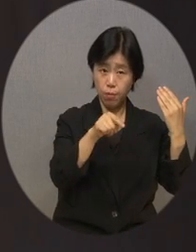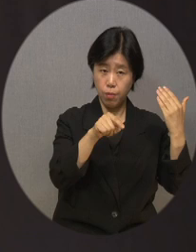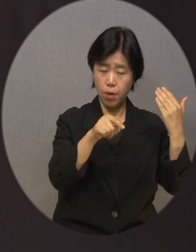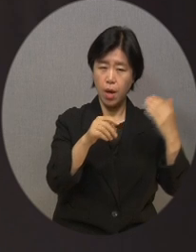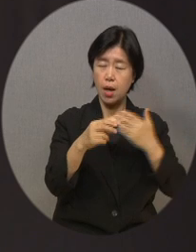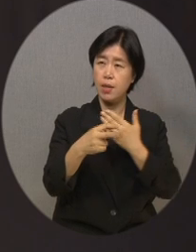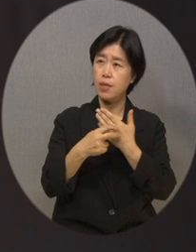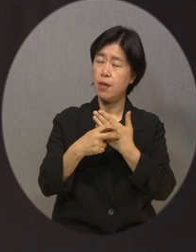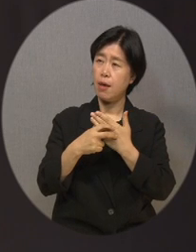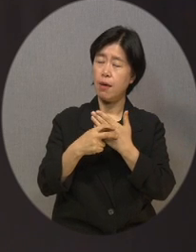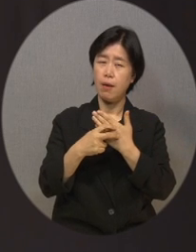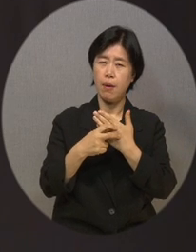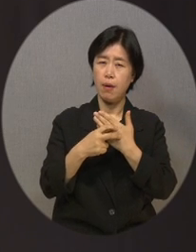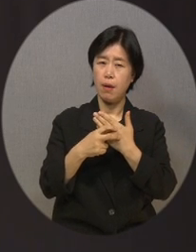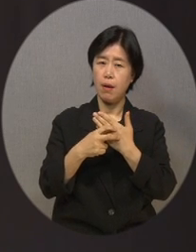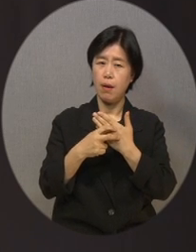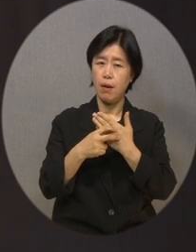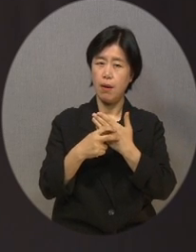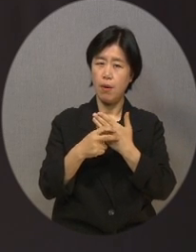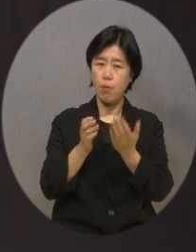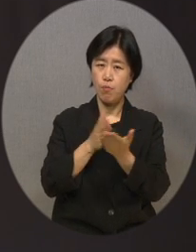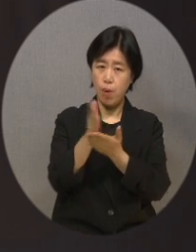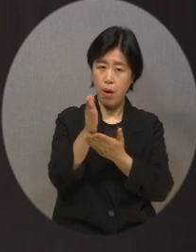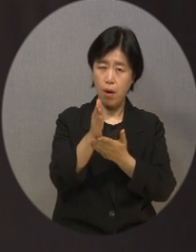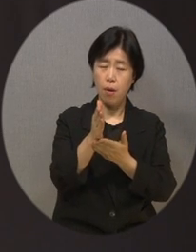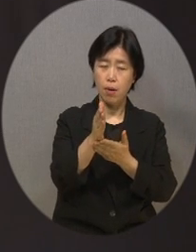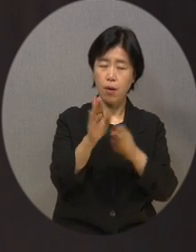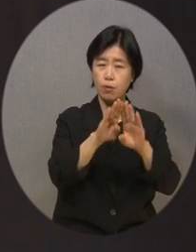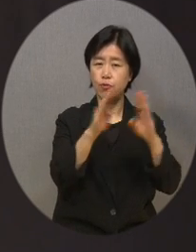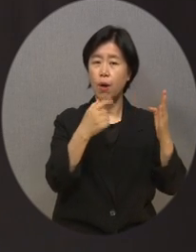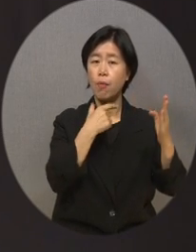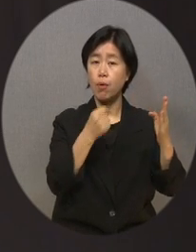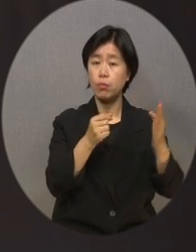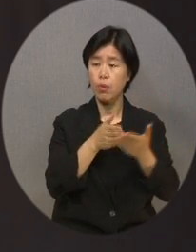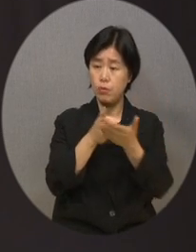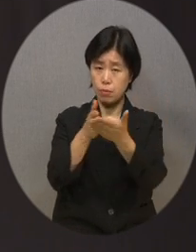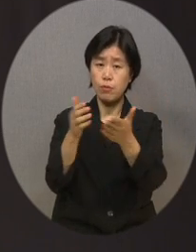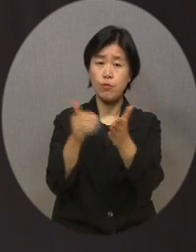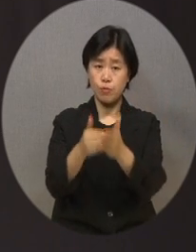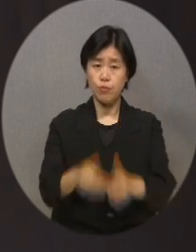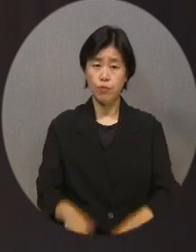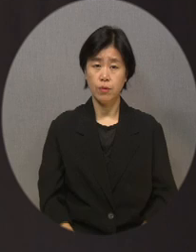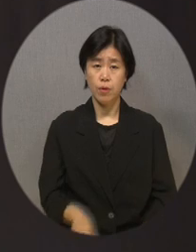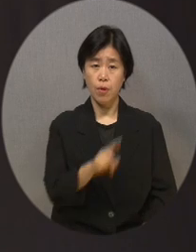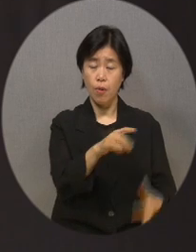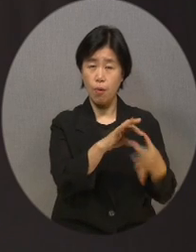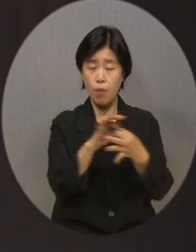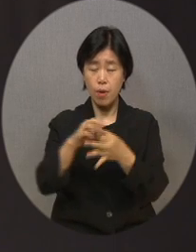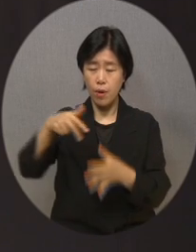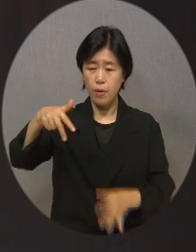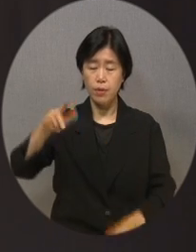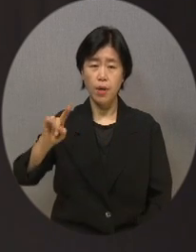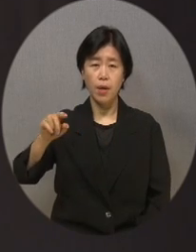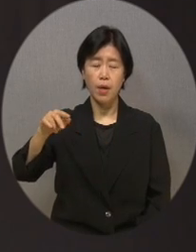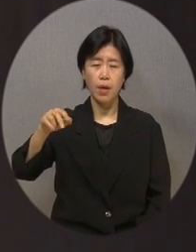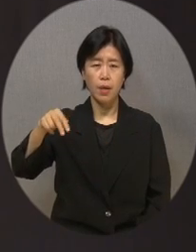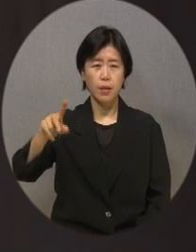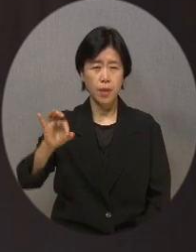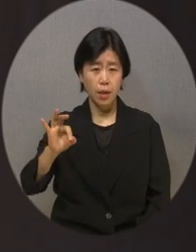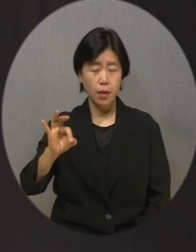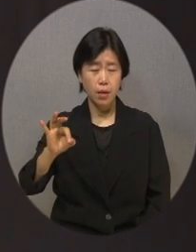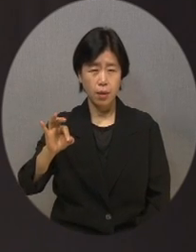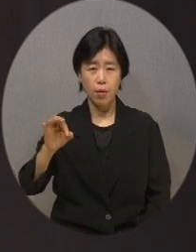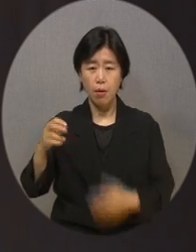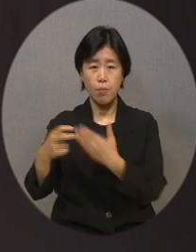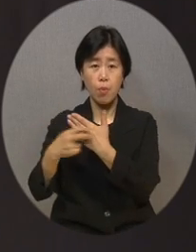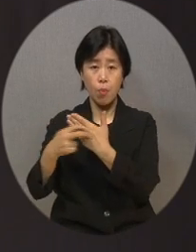거기는 재생병원이라는 또 병원을 운영하고 있는 곳이기도 합니다. 그 재단이. 그러면 굳이 이걸 막을 필요는 나는